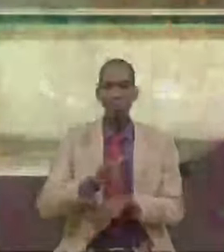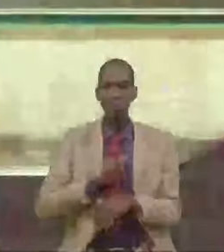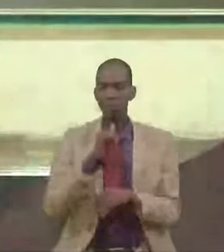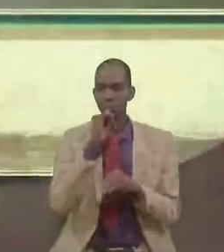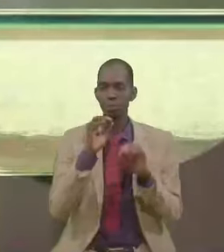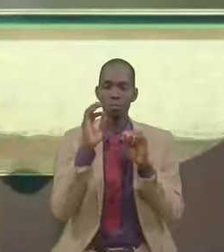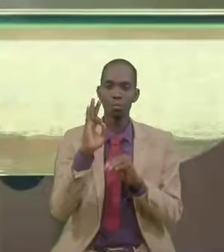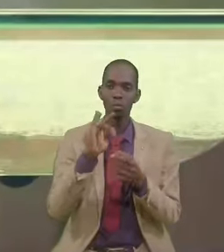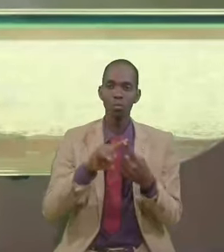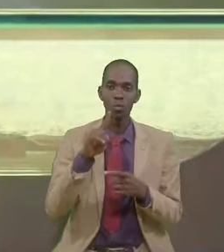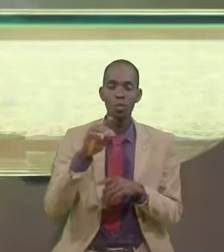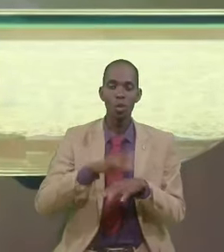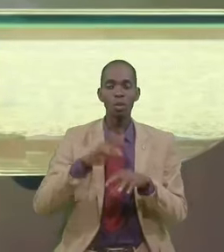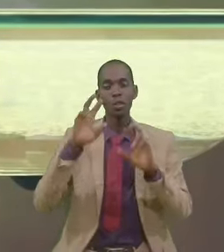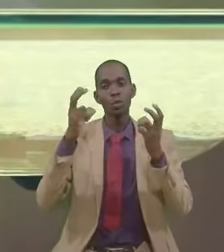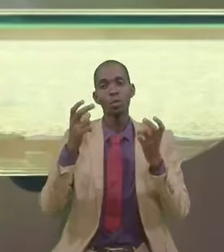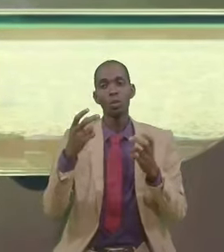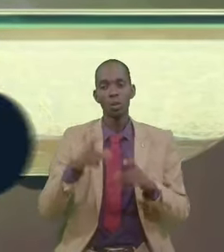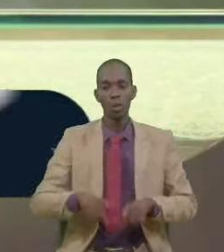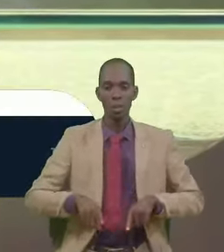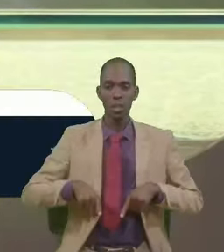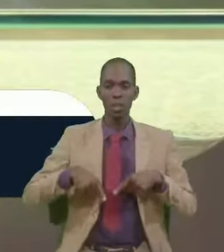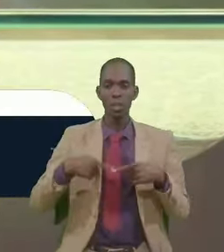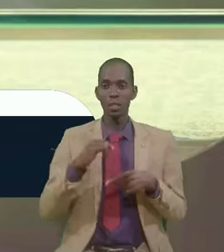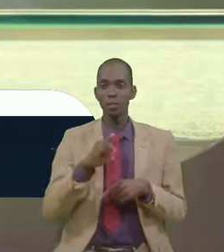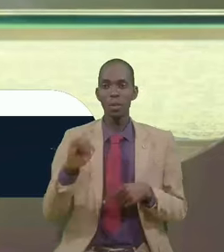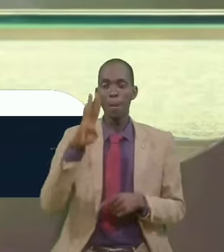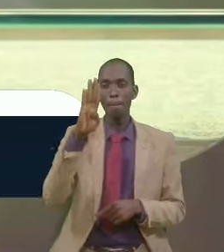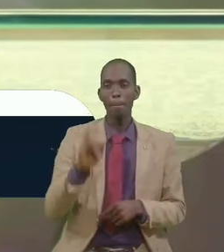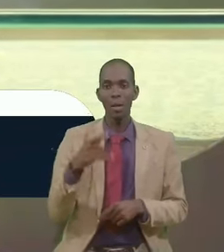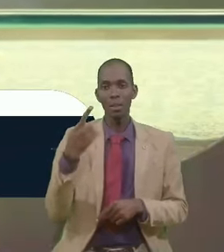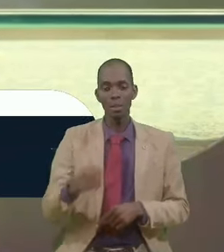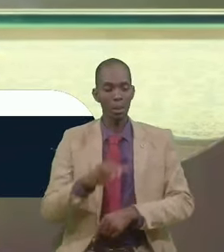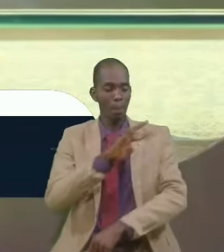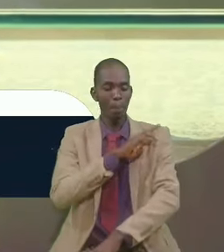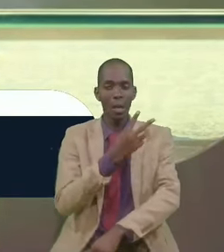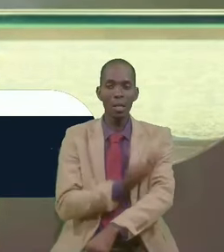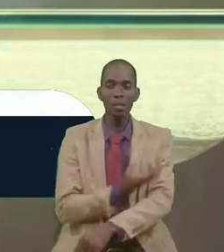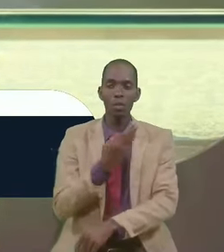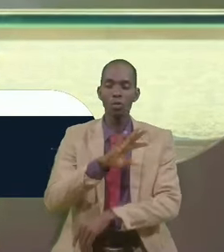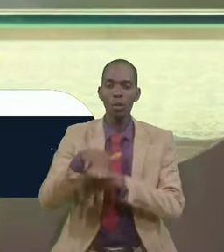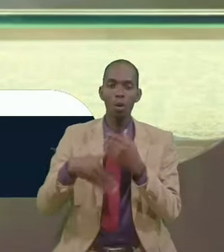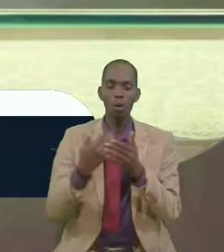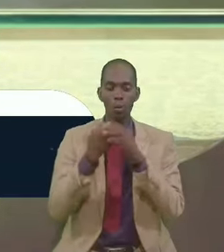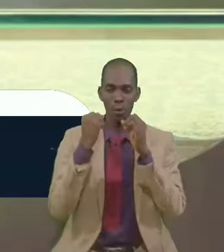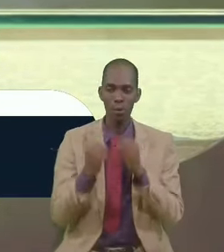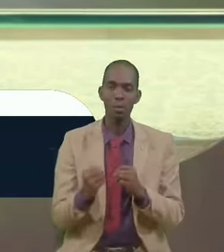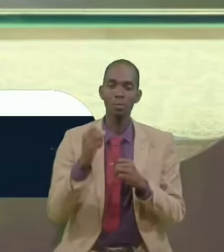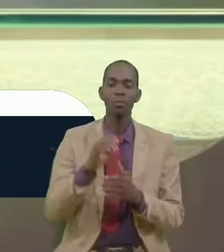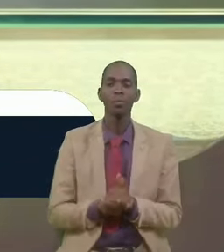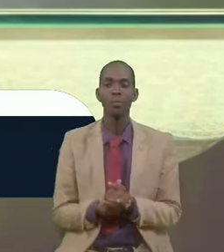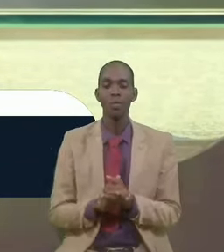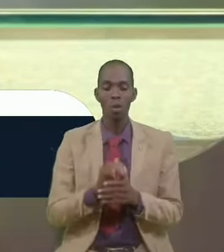parle de vivre par la force du Tout-Puissant. Vivre par la force du